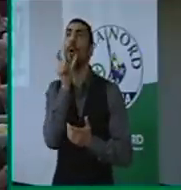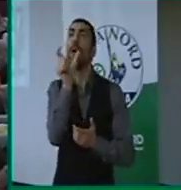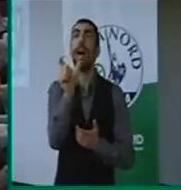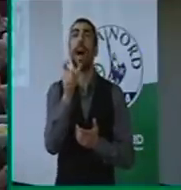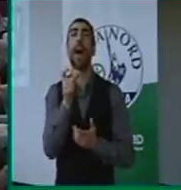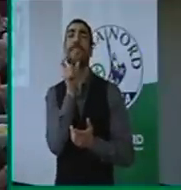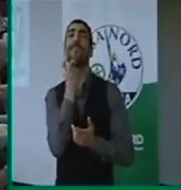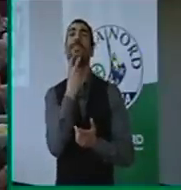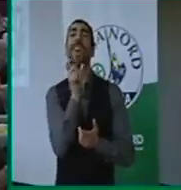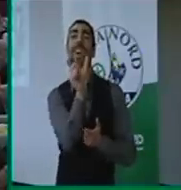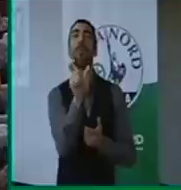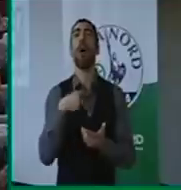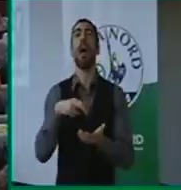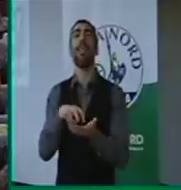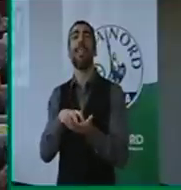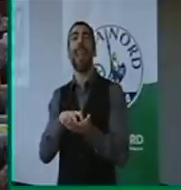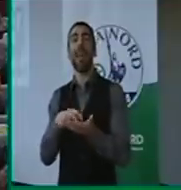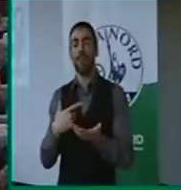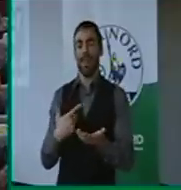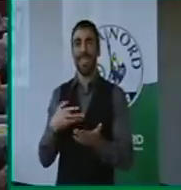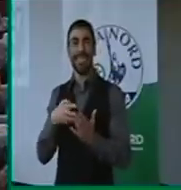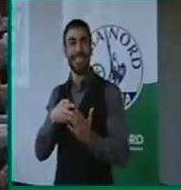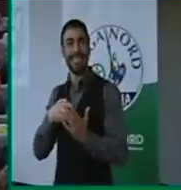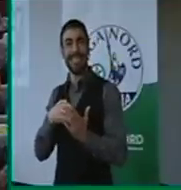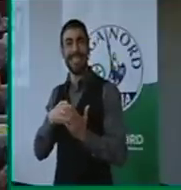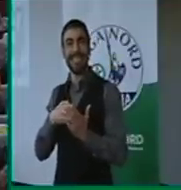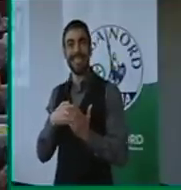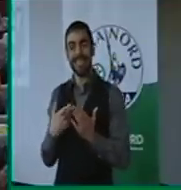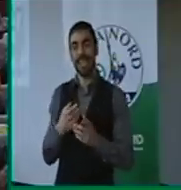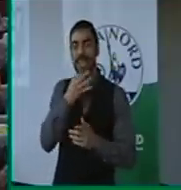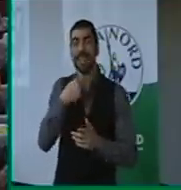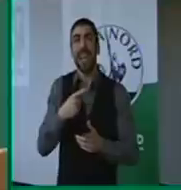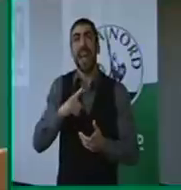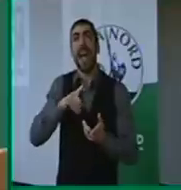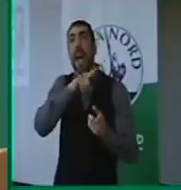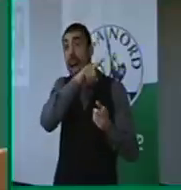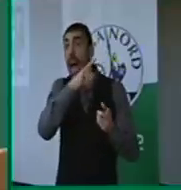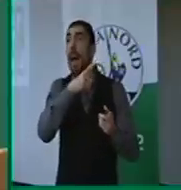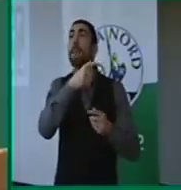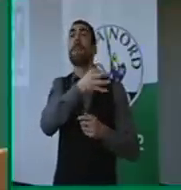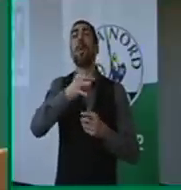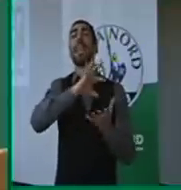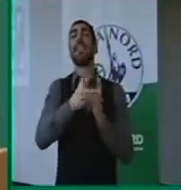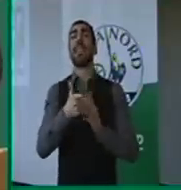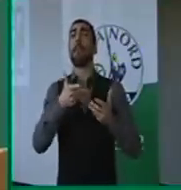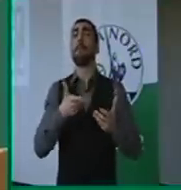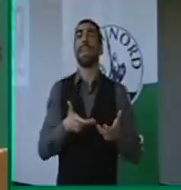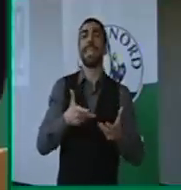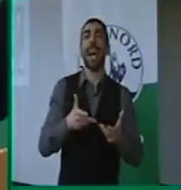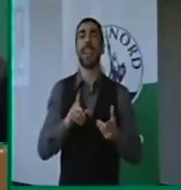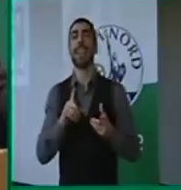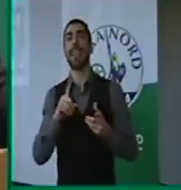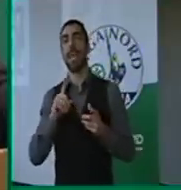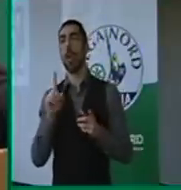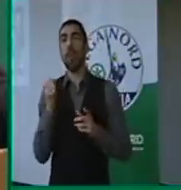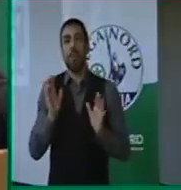piccoli no diventa più leggera la nostra moneta diventa più pesante la loro moneta questa differenza